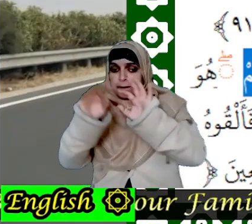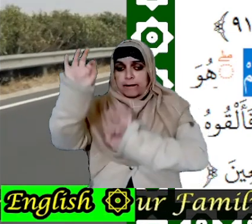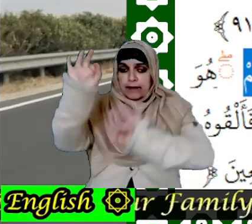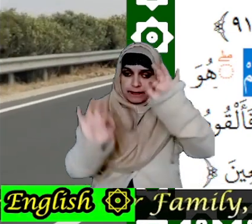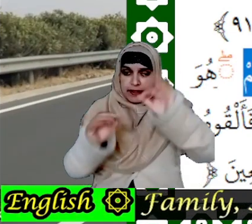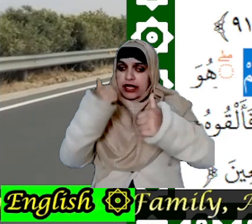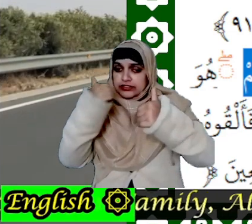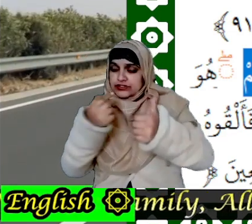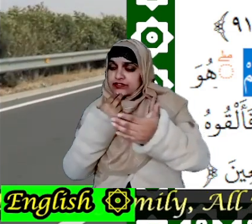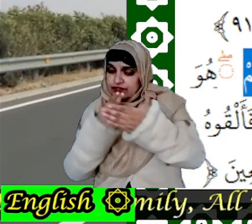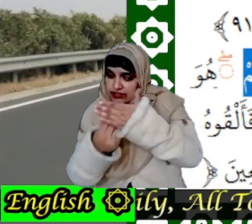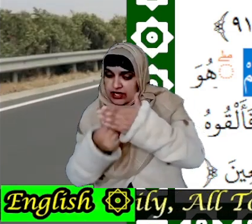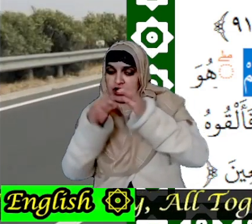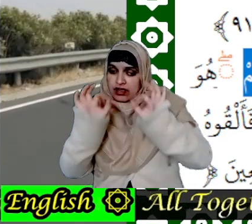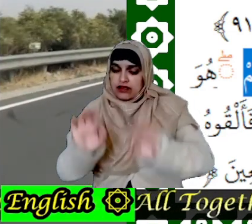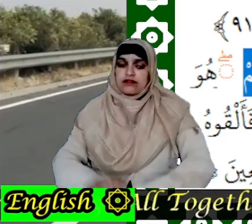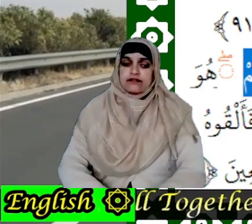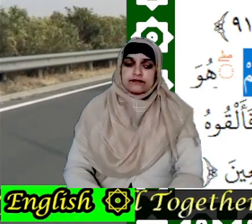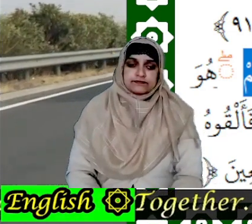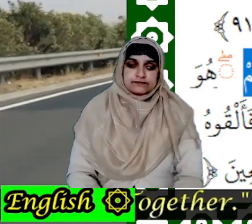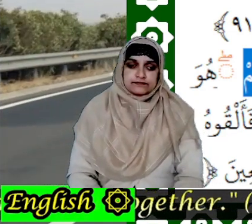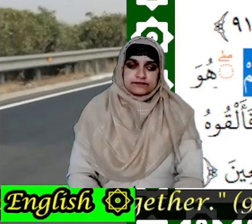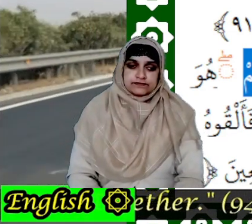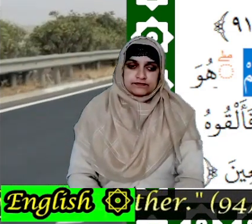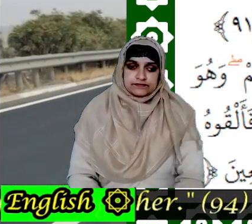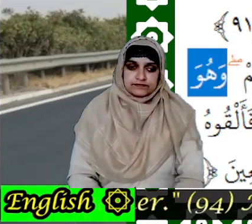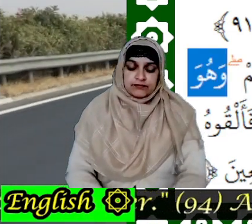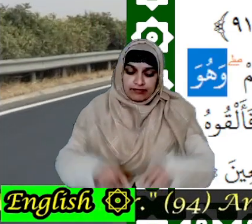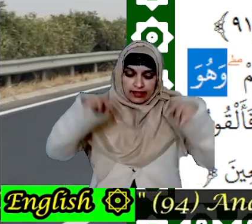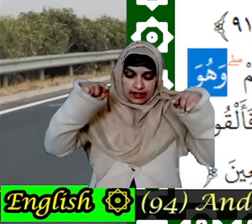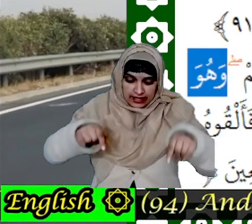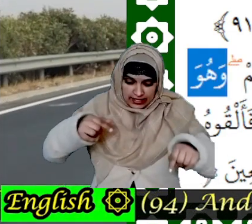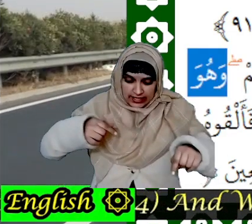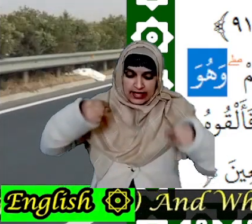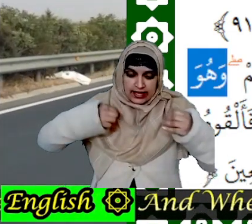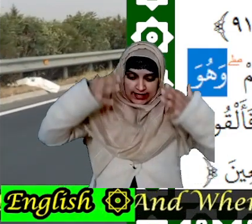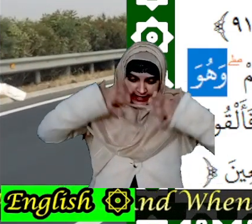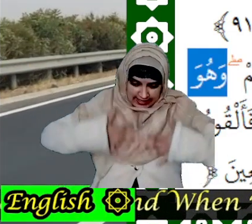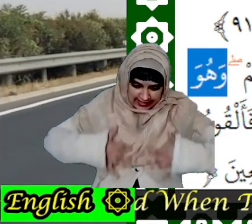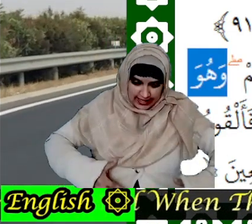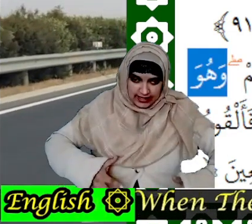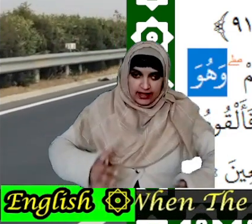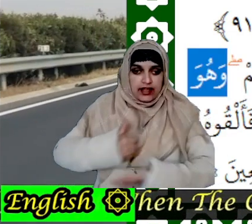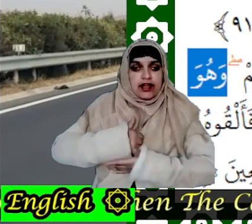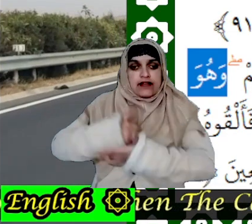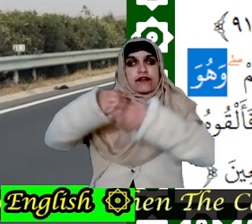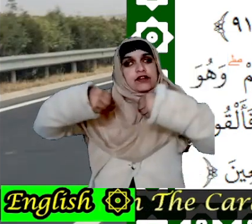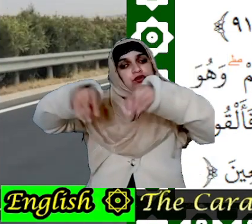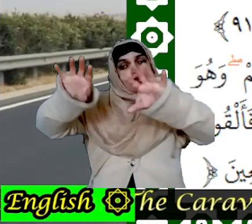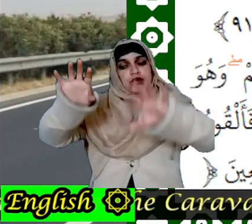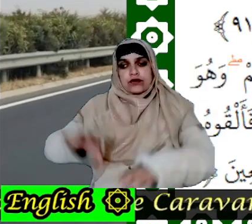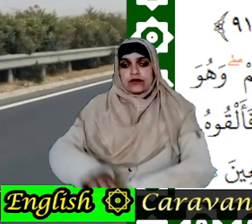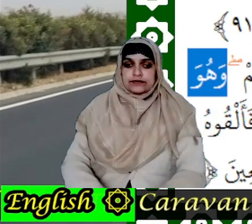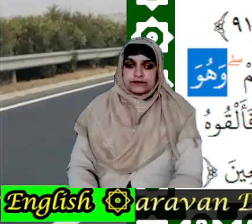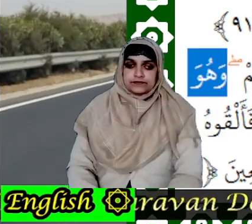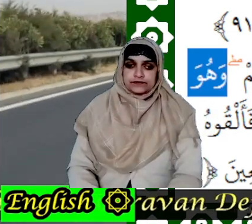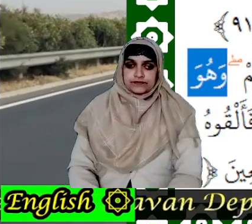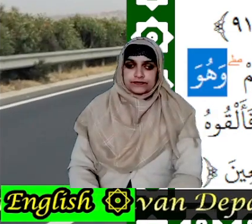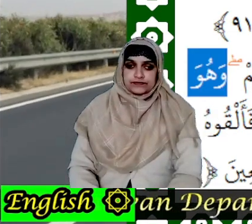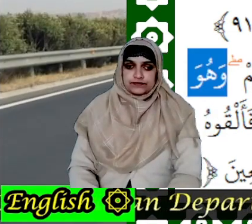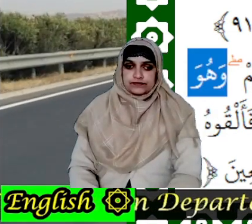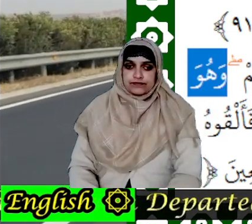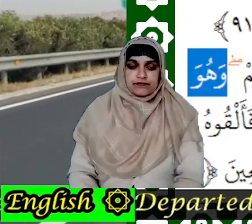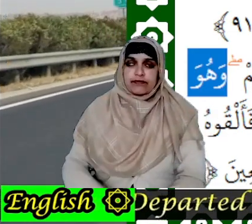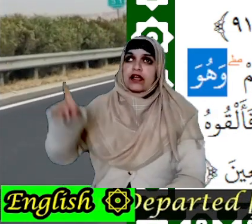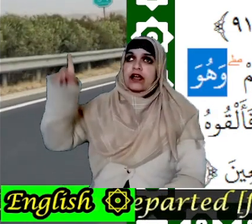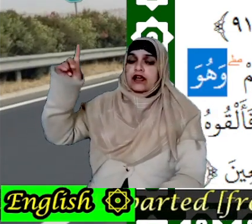سنتتو فينجرتو حقا خياجت يغفر الله لكم ربي نسنيل ديفا مقدا ووارم الراهمين ربي